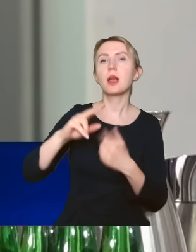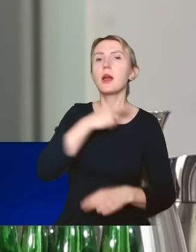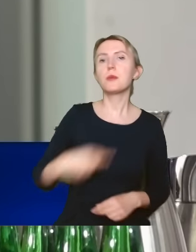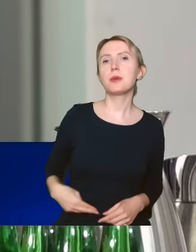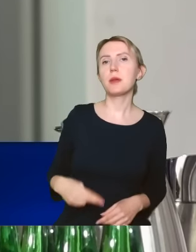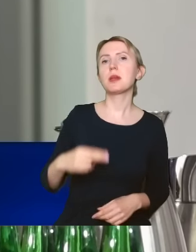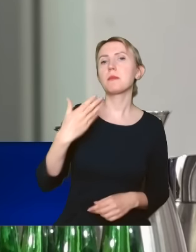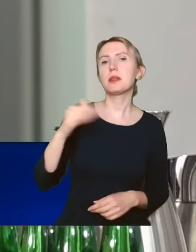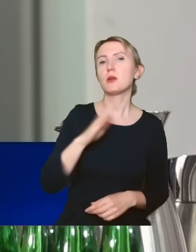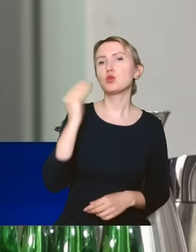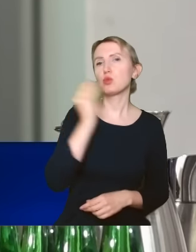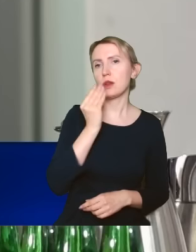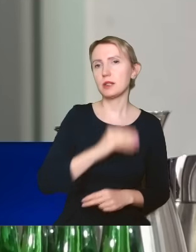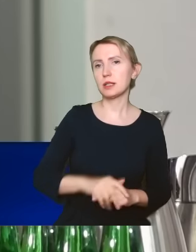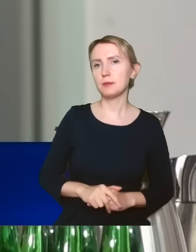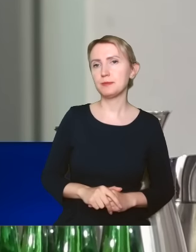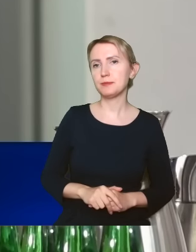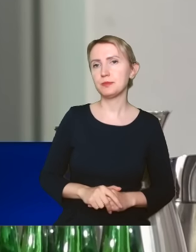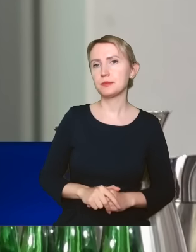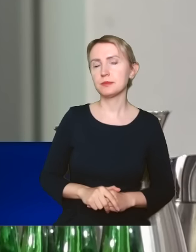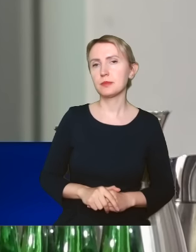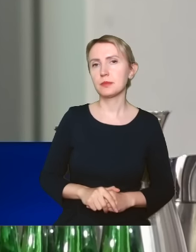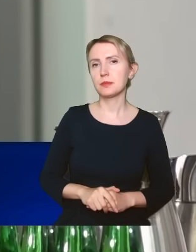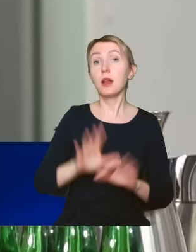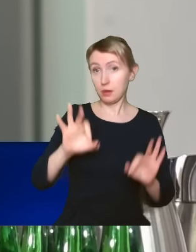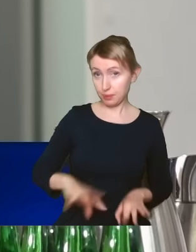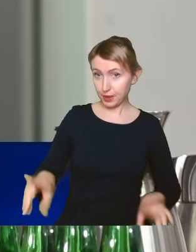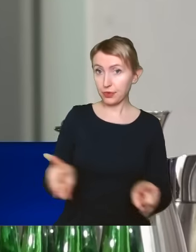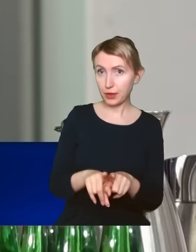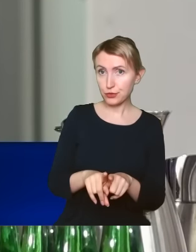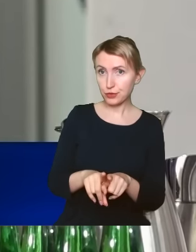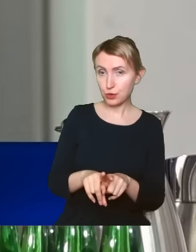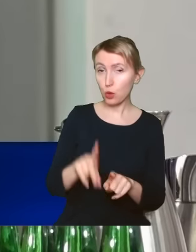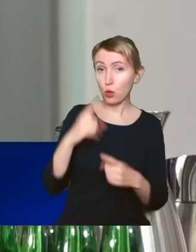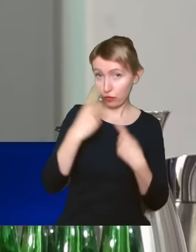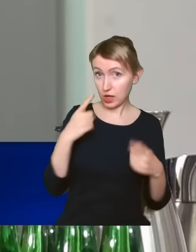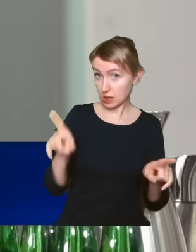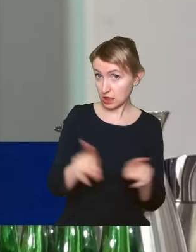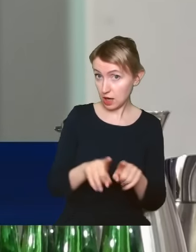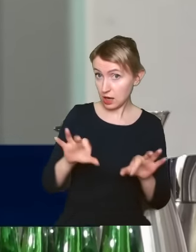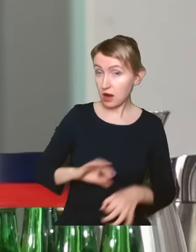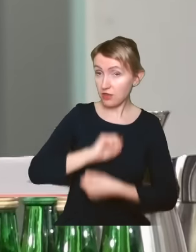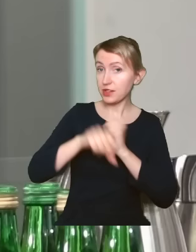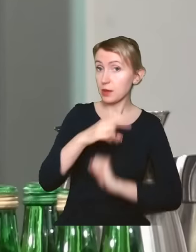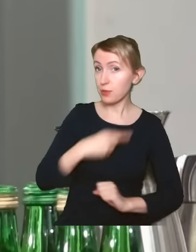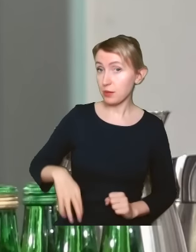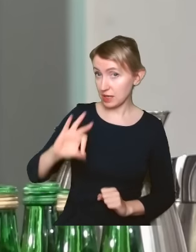Mateusz Morawiecki. Czy pan również tak uważa, jak wicepremier